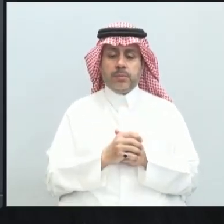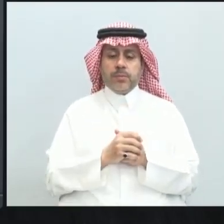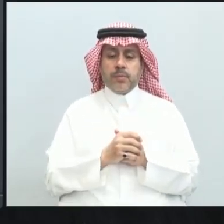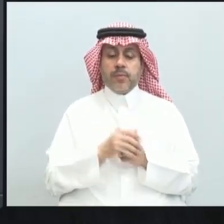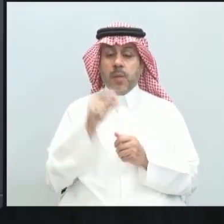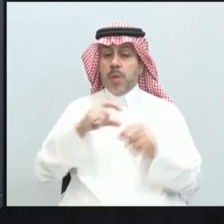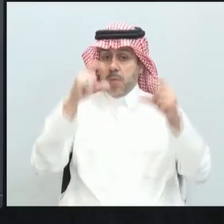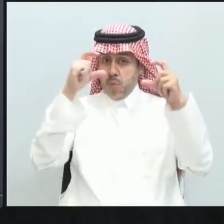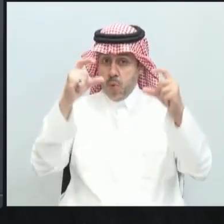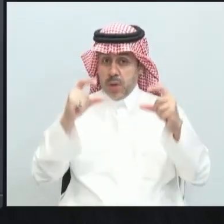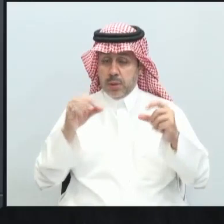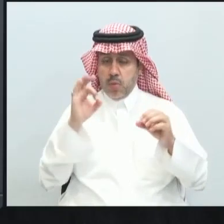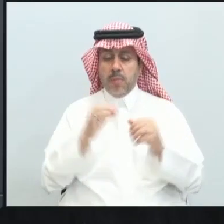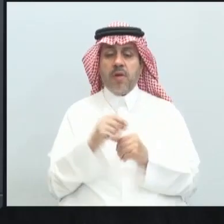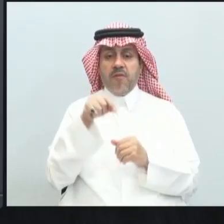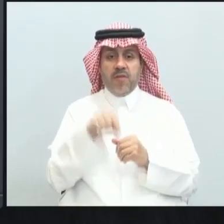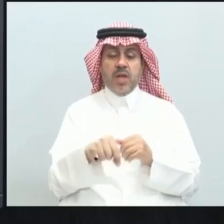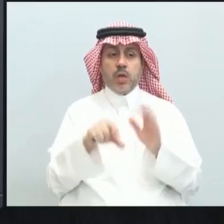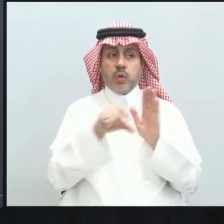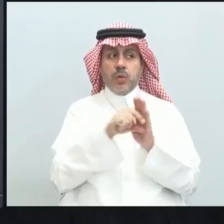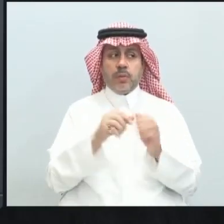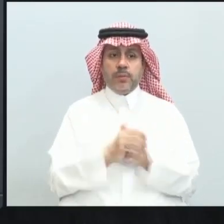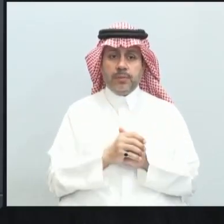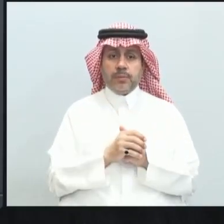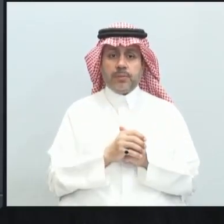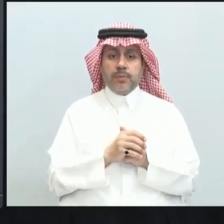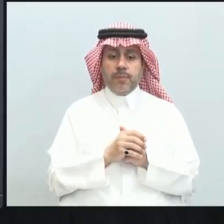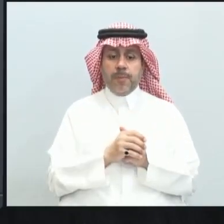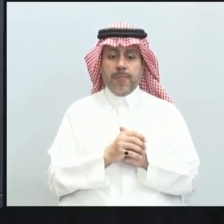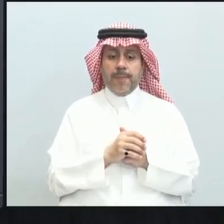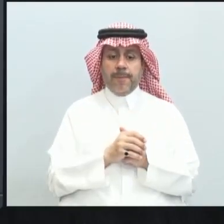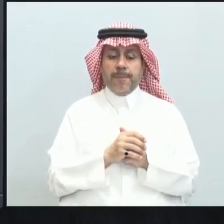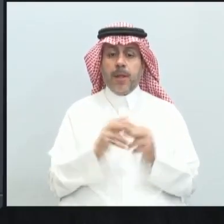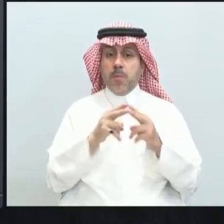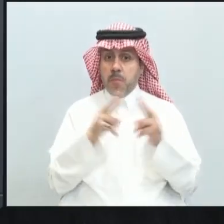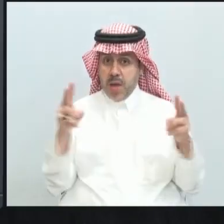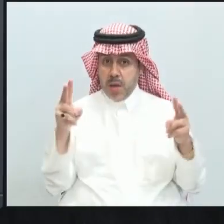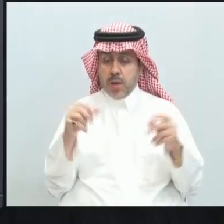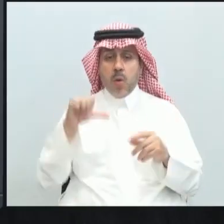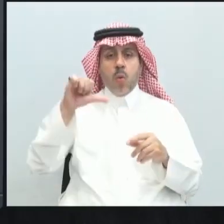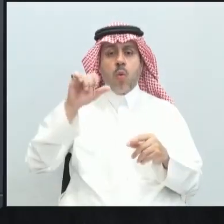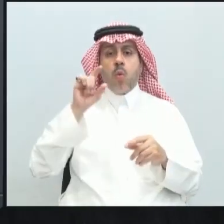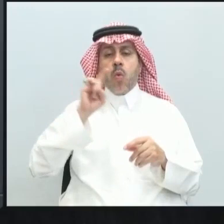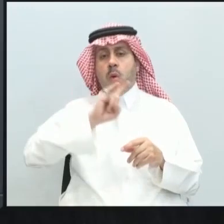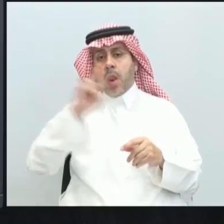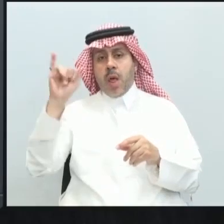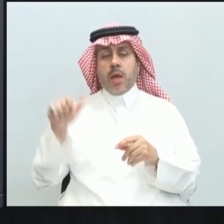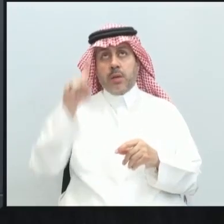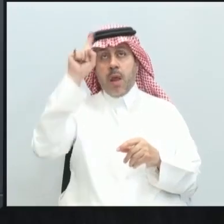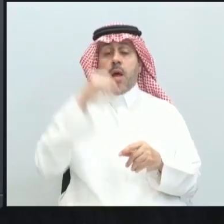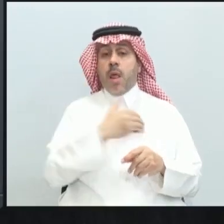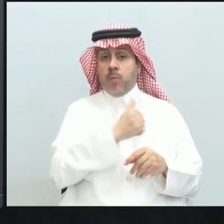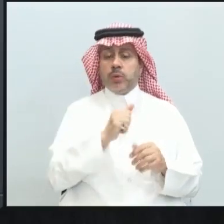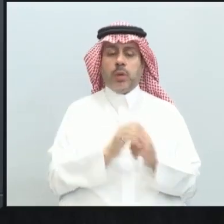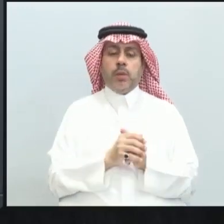يجمعون ايضا من الموضوعات المهمه التي جاءت في ثنايا هذه السوره بيان ولايه الله تعالى للمتقين